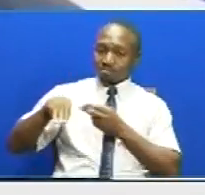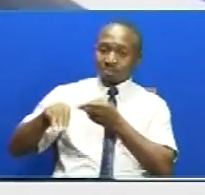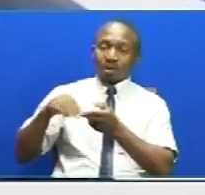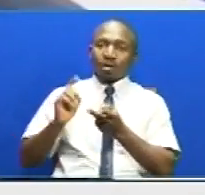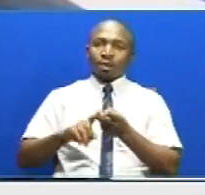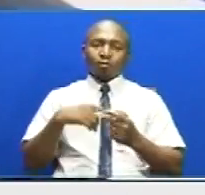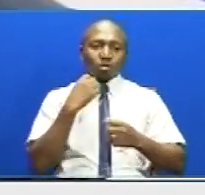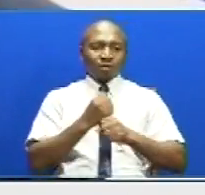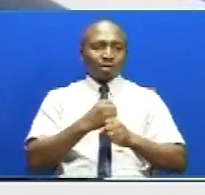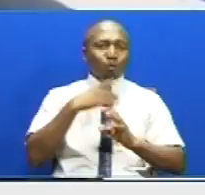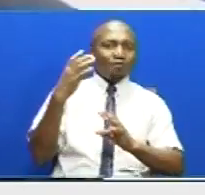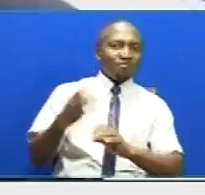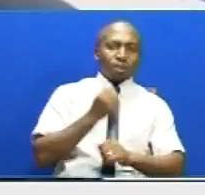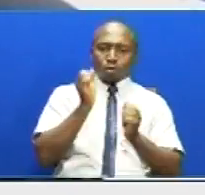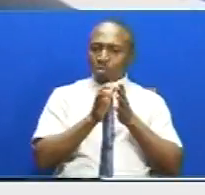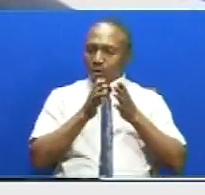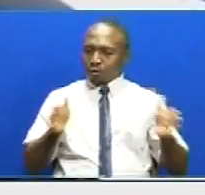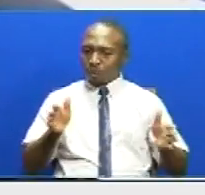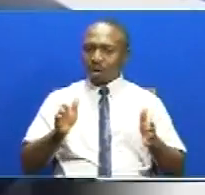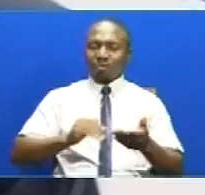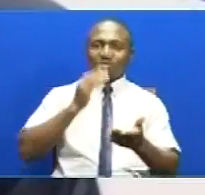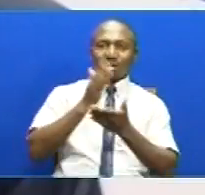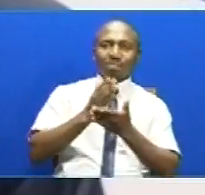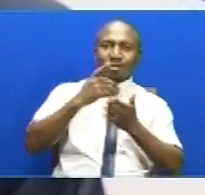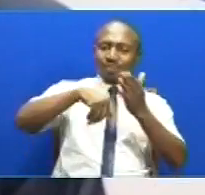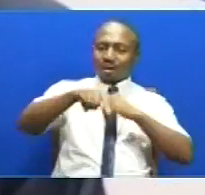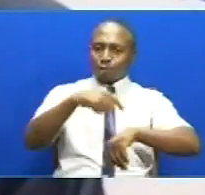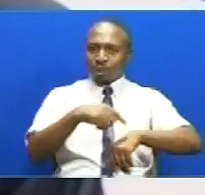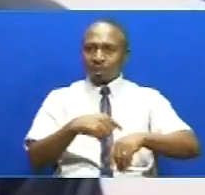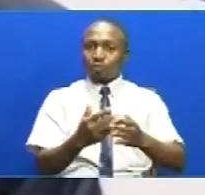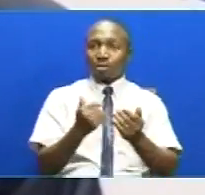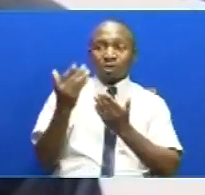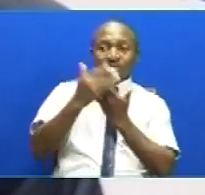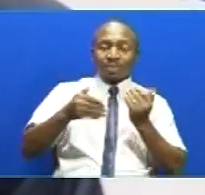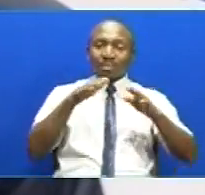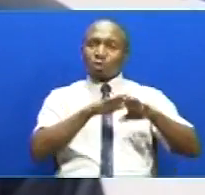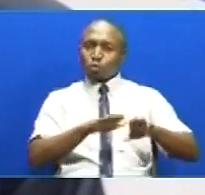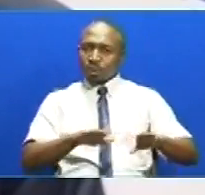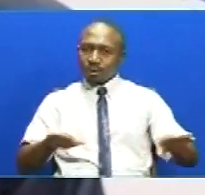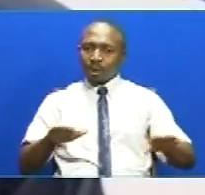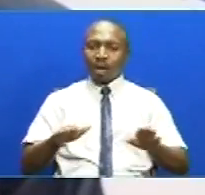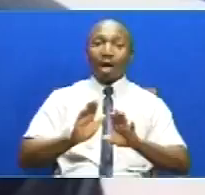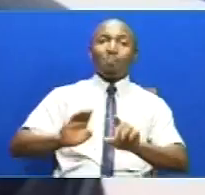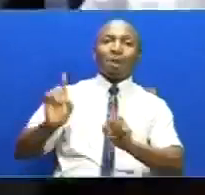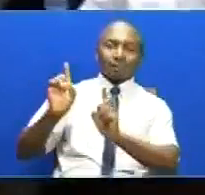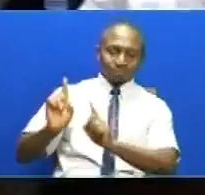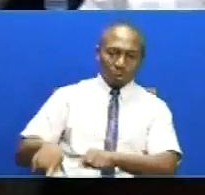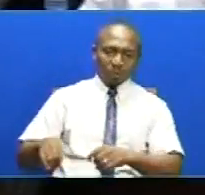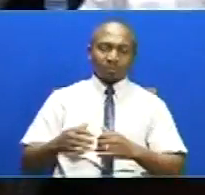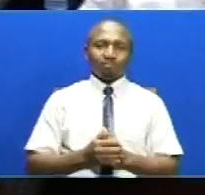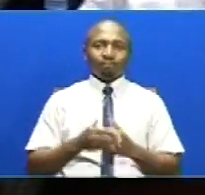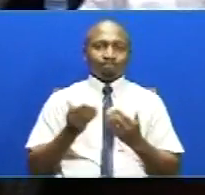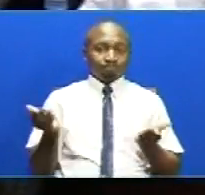kwa ufanisi mkubwa na kukamilika kwa wakati, kwa vile nchi ni tulivu na amani imetawala.